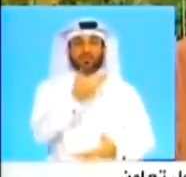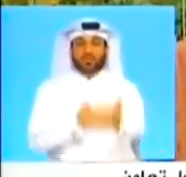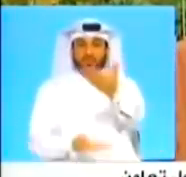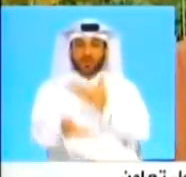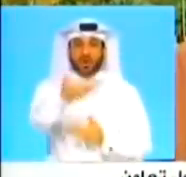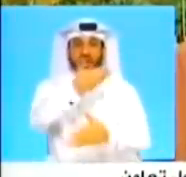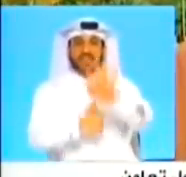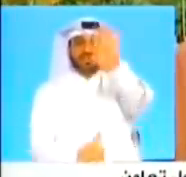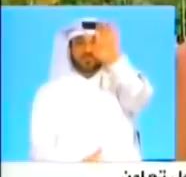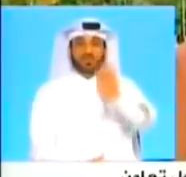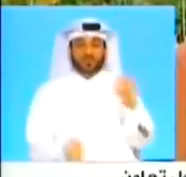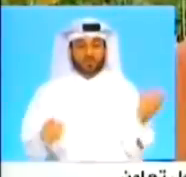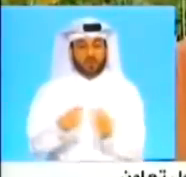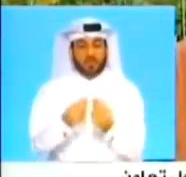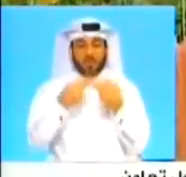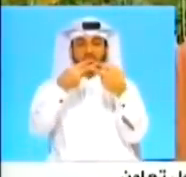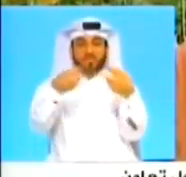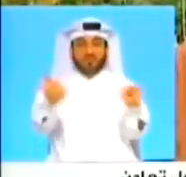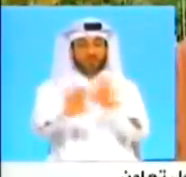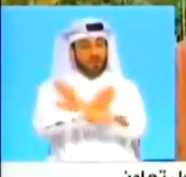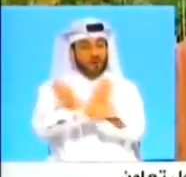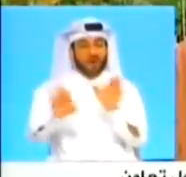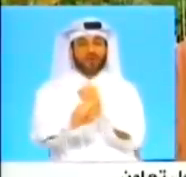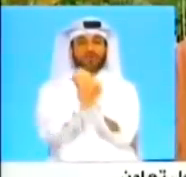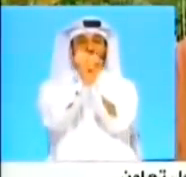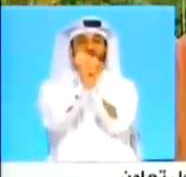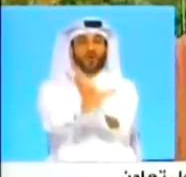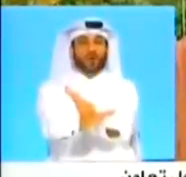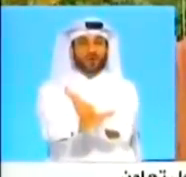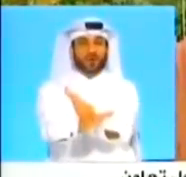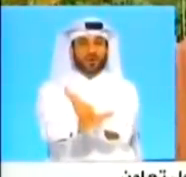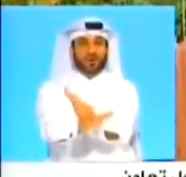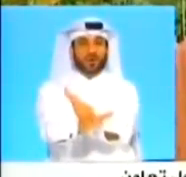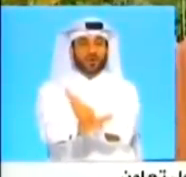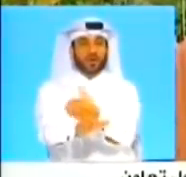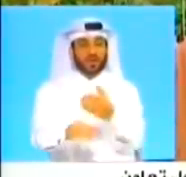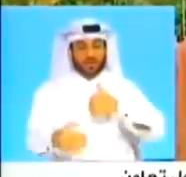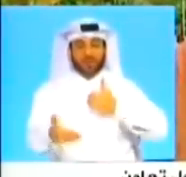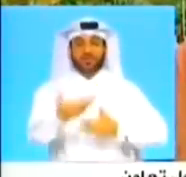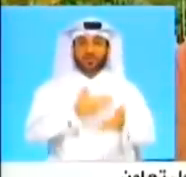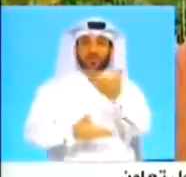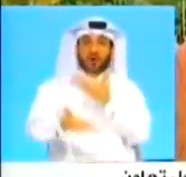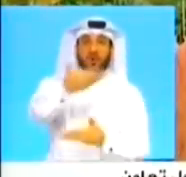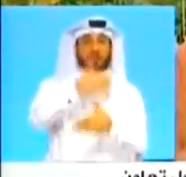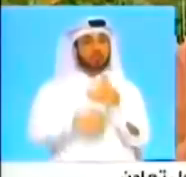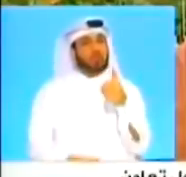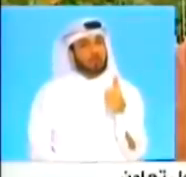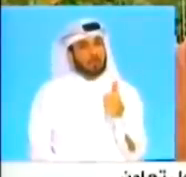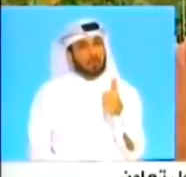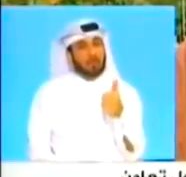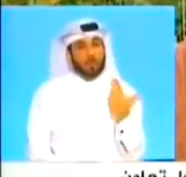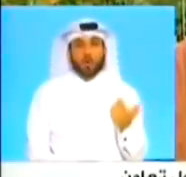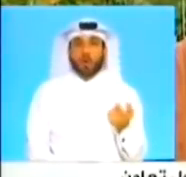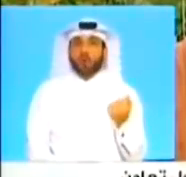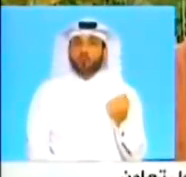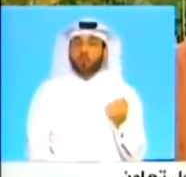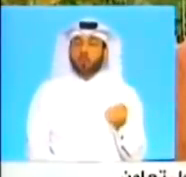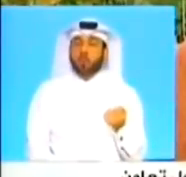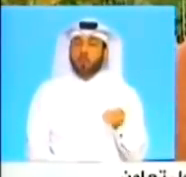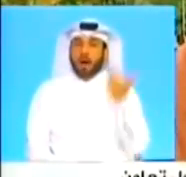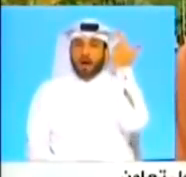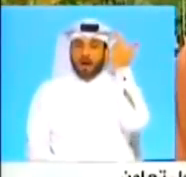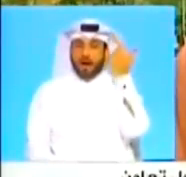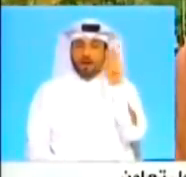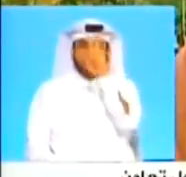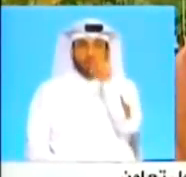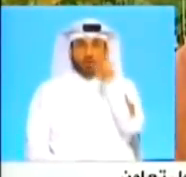البينية هي العنصر الأهم في العلاقات بين الدولتين. التجارة البينية مقدرة بمليارات الدولارات في